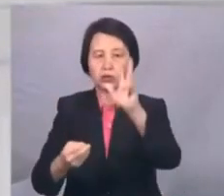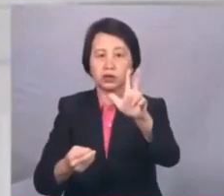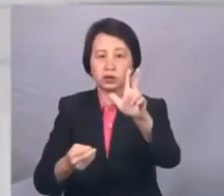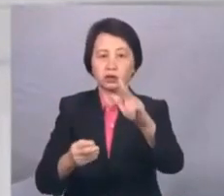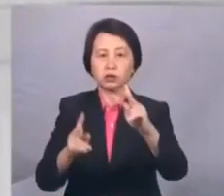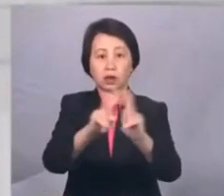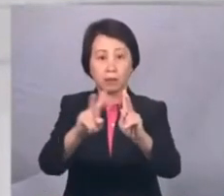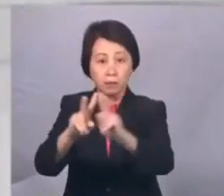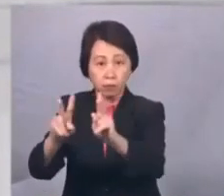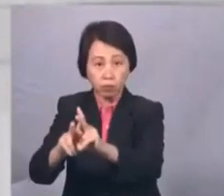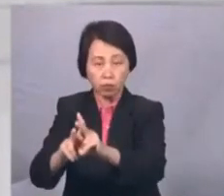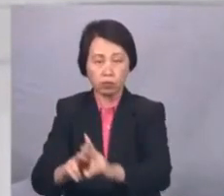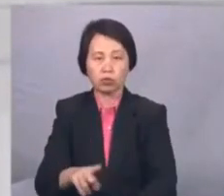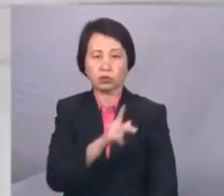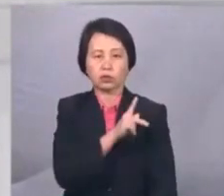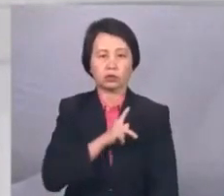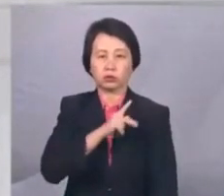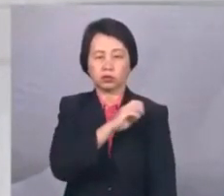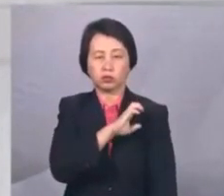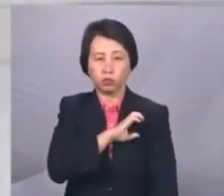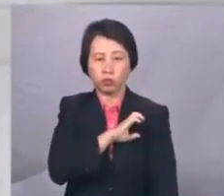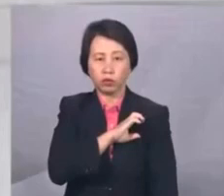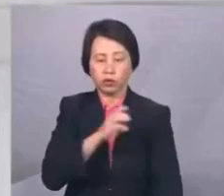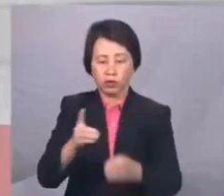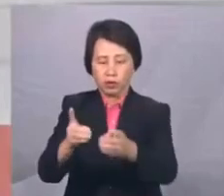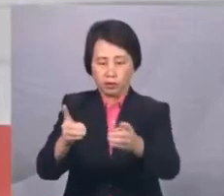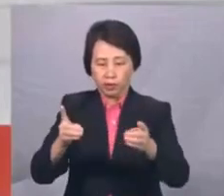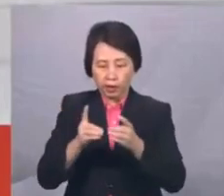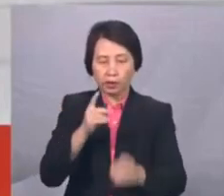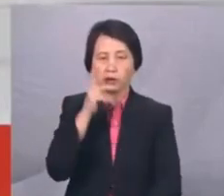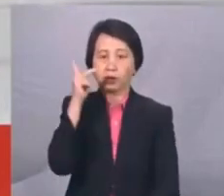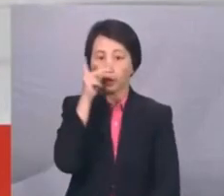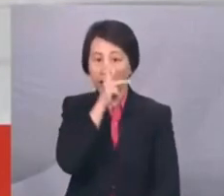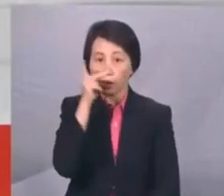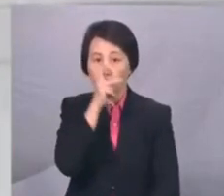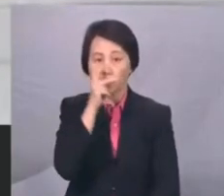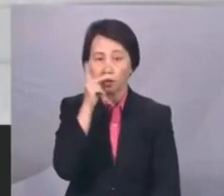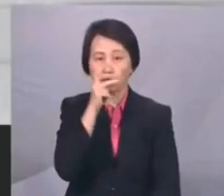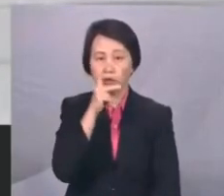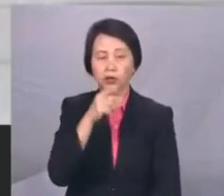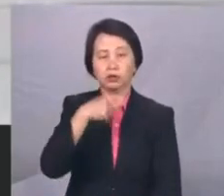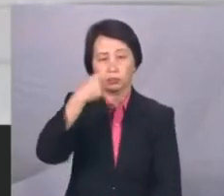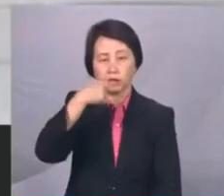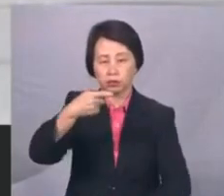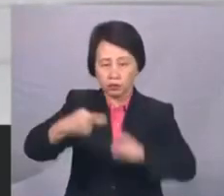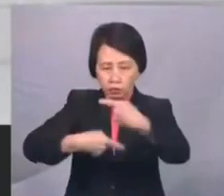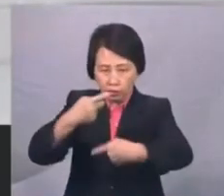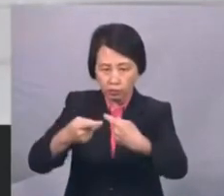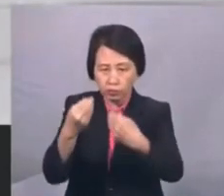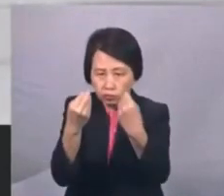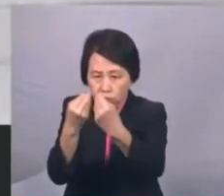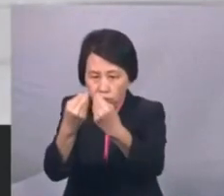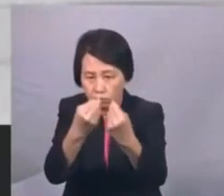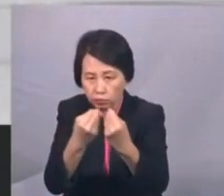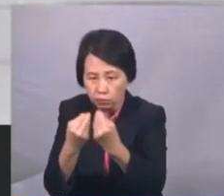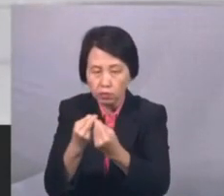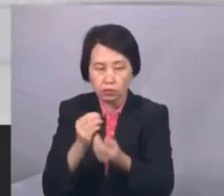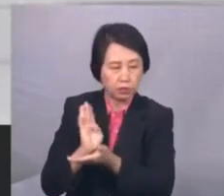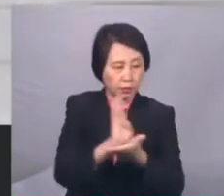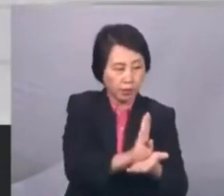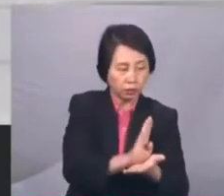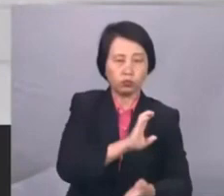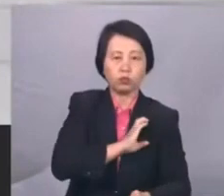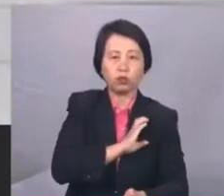menurut ketua politik aerah Kajang asisten Kami Cina Ahmad Jafar Muhammad Yusuf proses pencucian turut dibantu